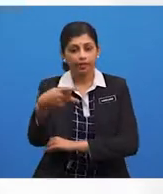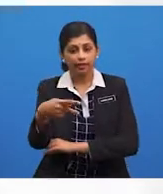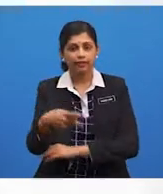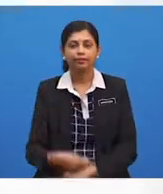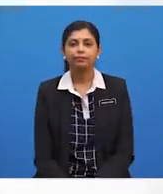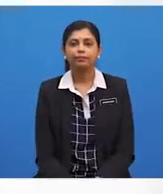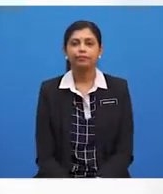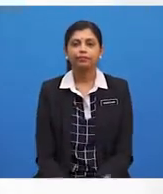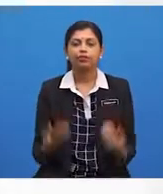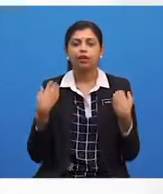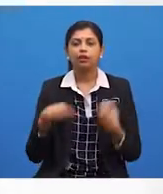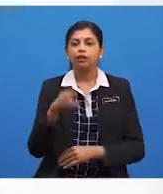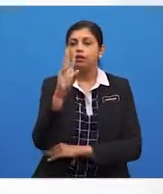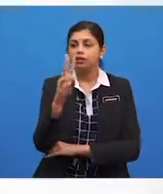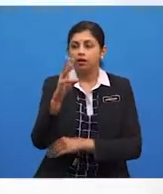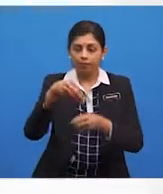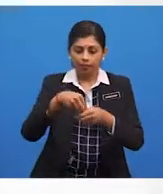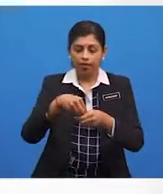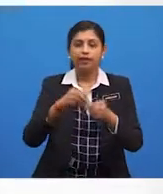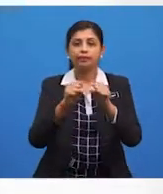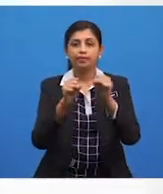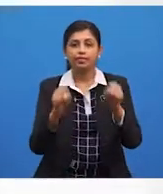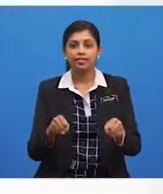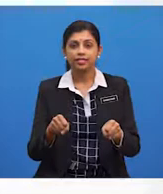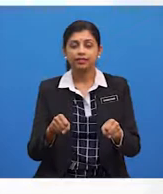Terdapat 6 komponen utama dalam sistem